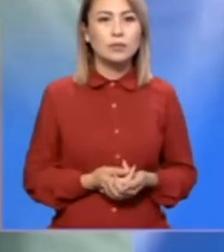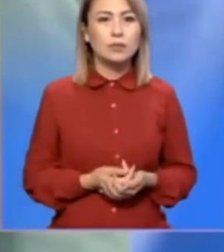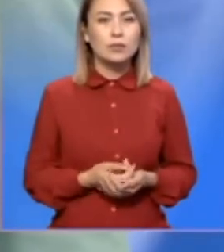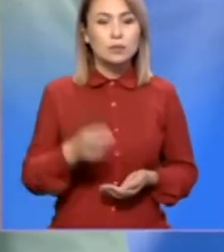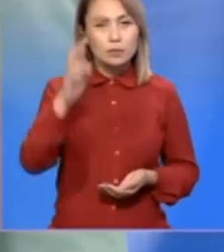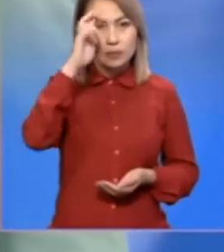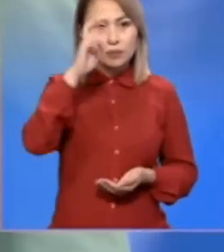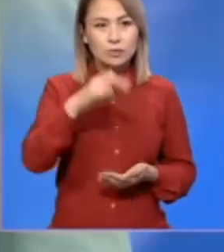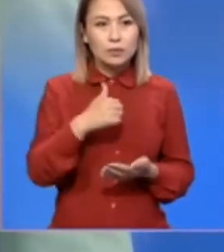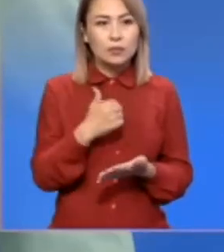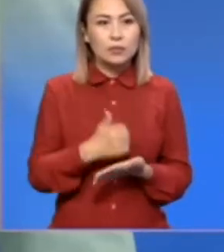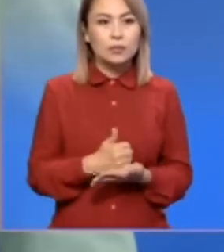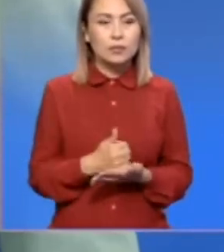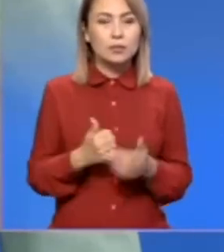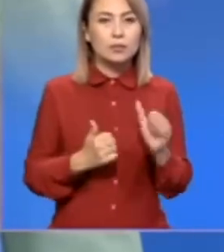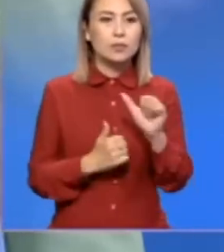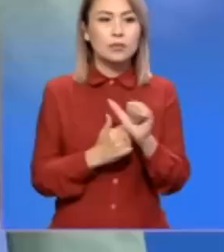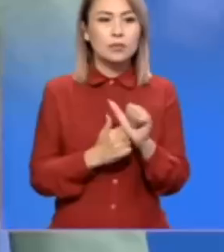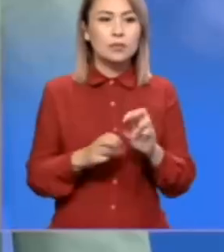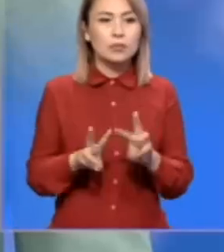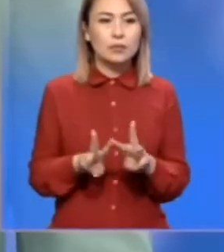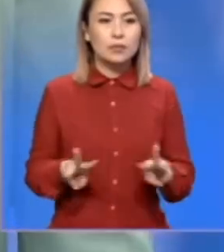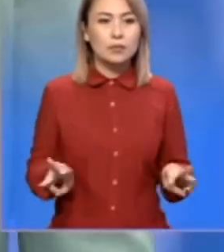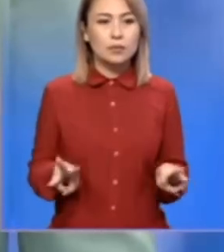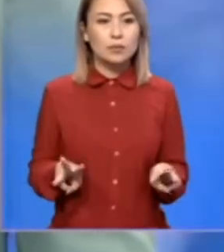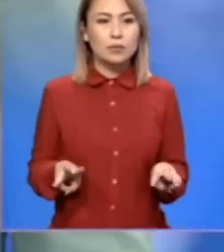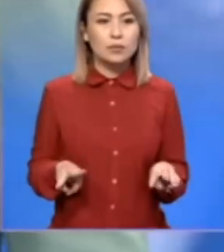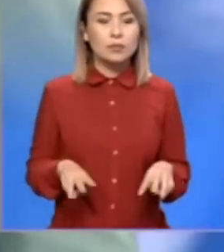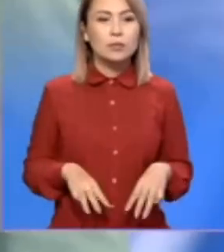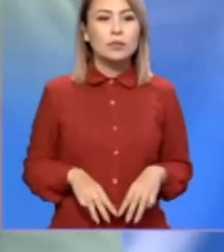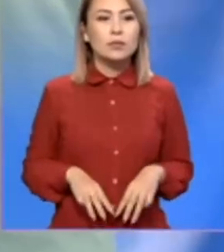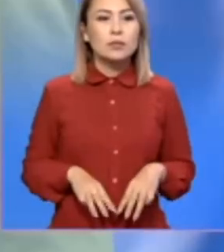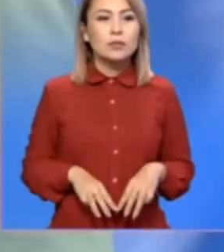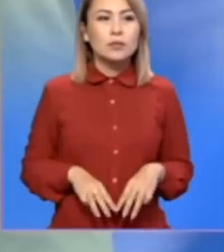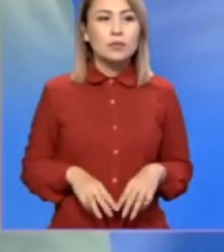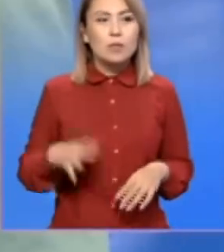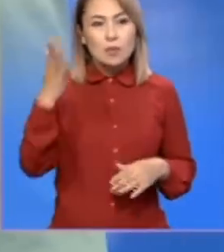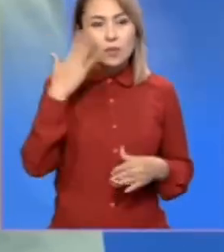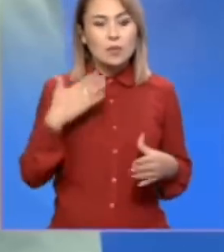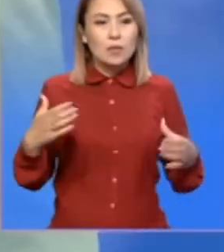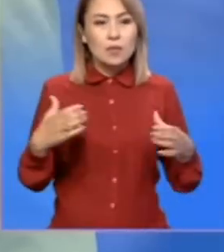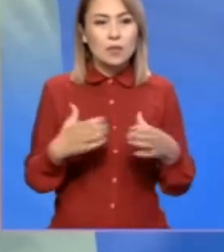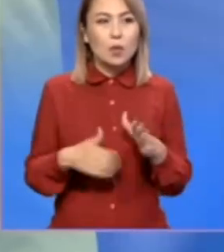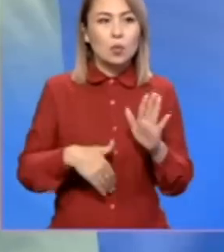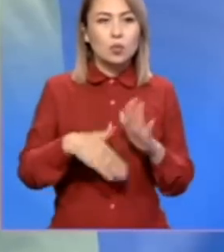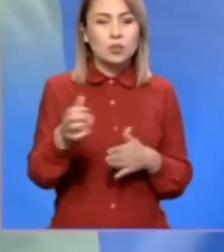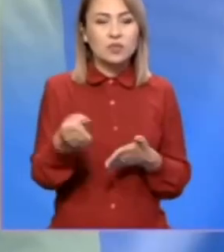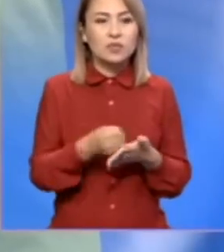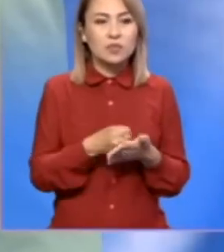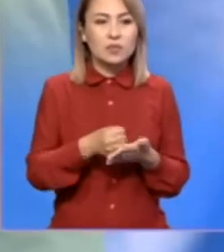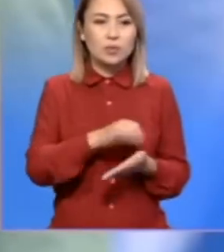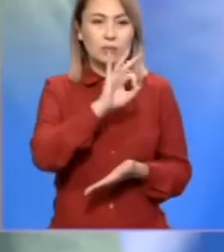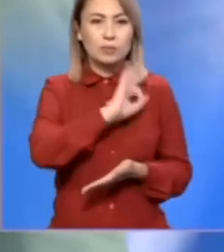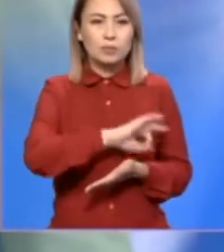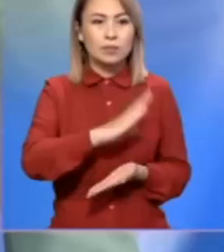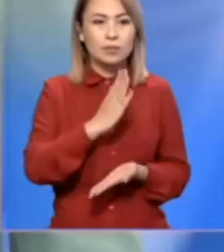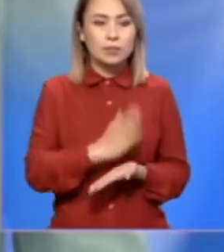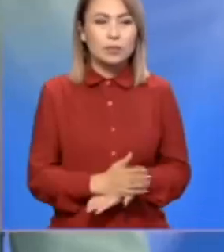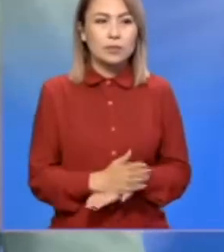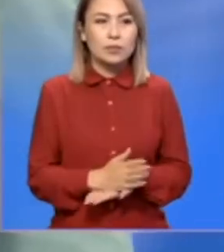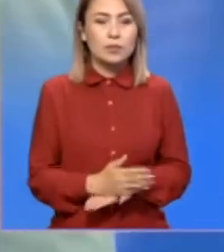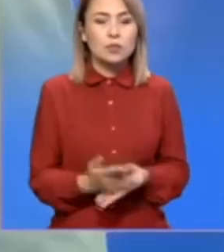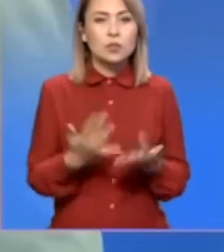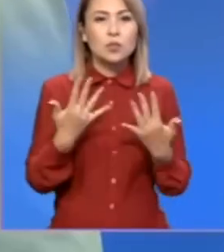Үкімет басшысы, премьер-министр, үкімет мүшелерін жинағаннан гөрі инвесторларды жинаған дұрыс еді. Ақылдасып, олар қазіргі